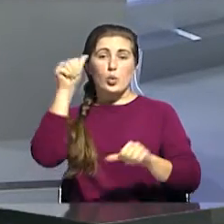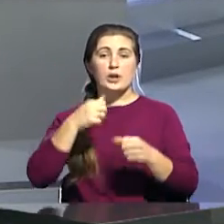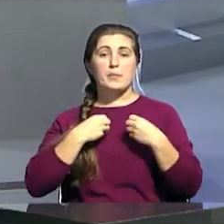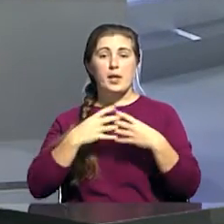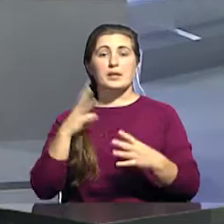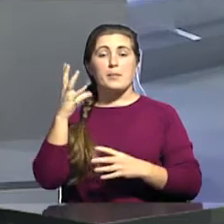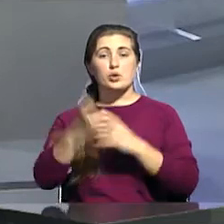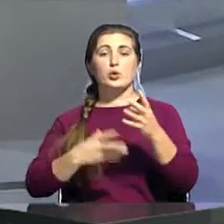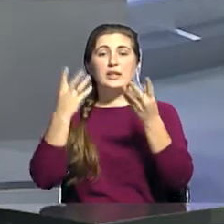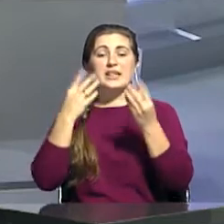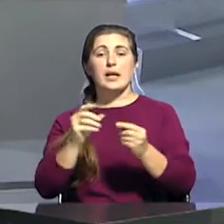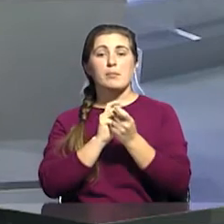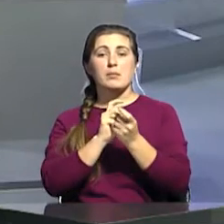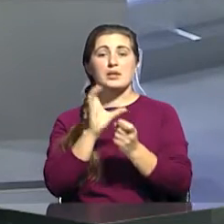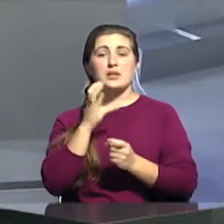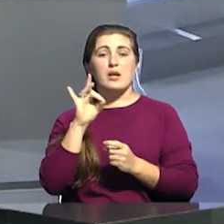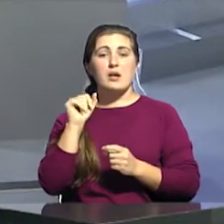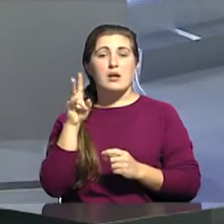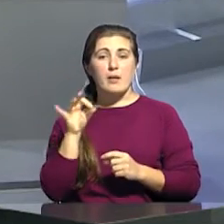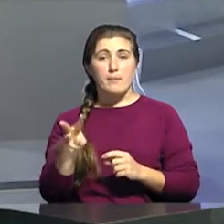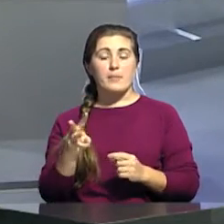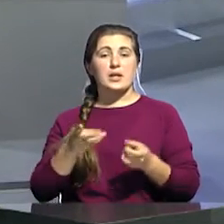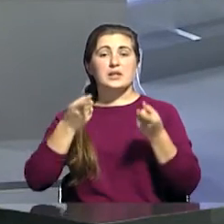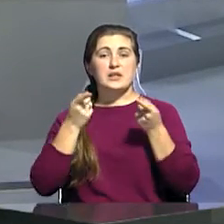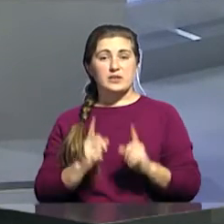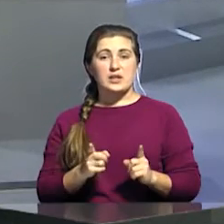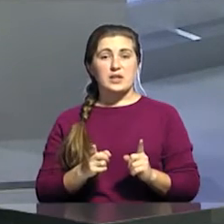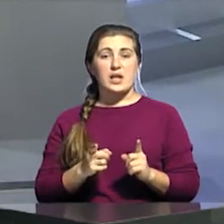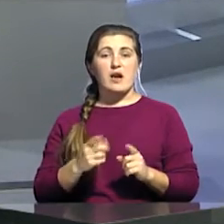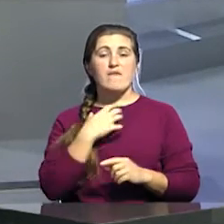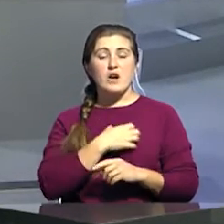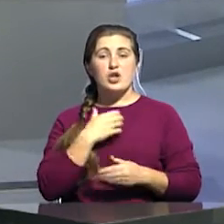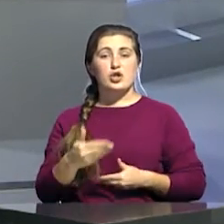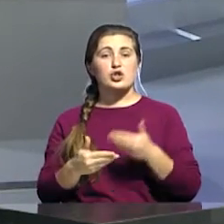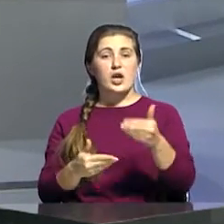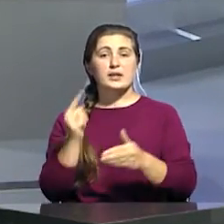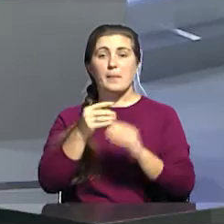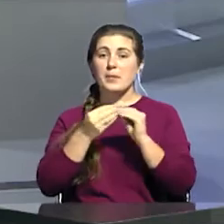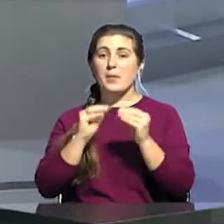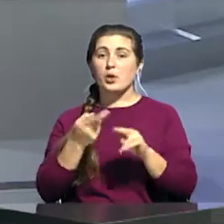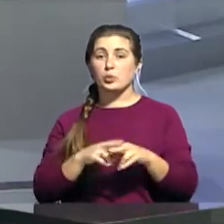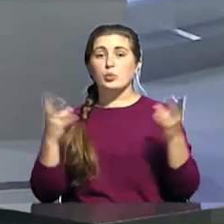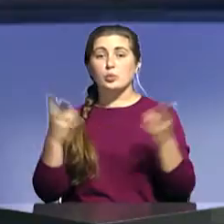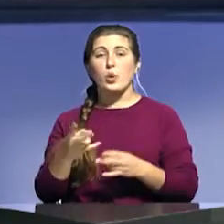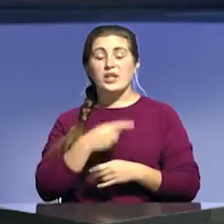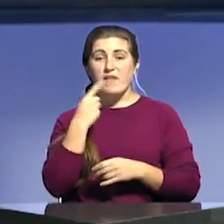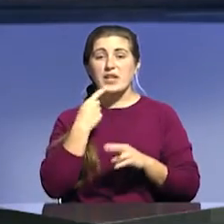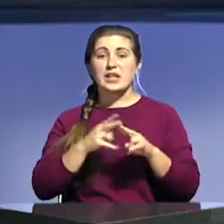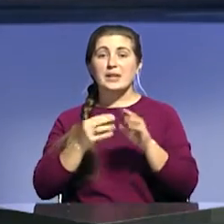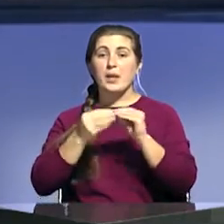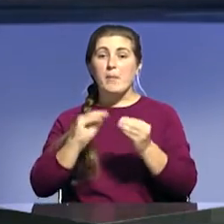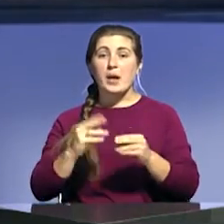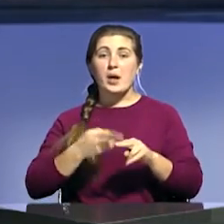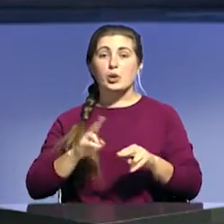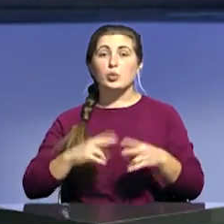празднуют Международный день борьбы с раком. Действительно важный шаг, та проблема, о которой стоит говорить, та проблема, о